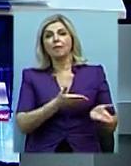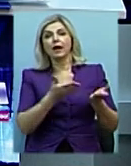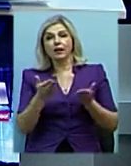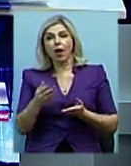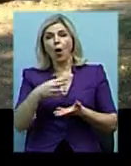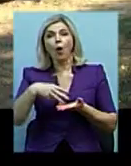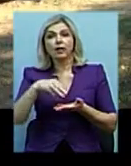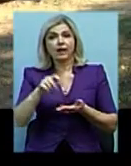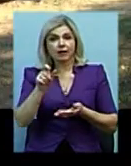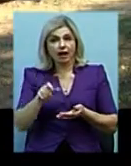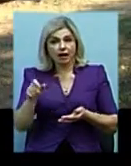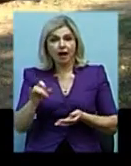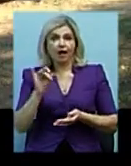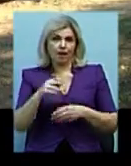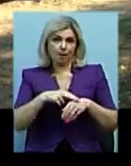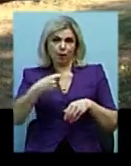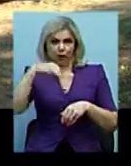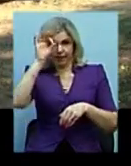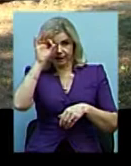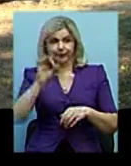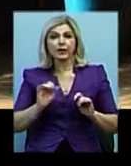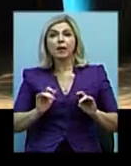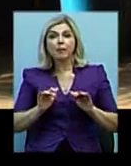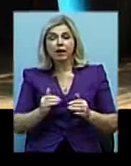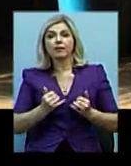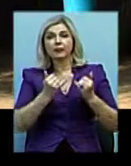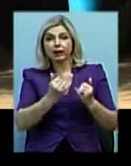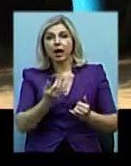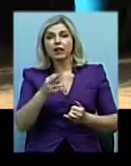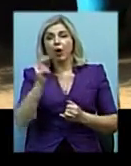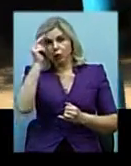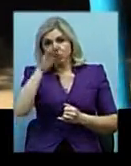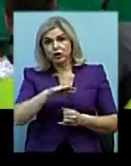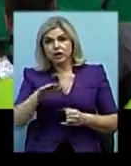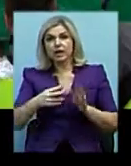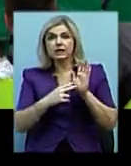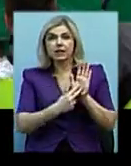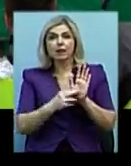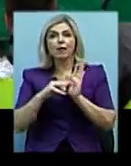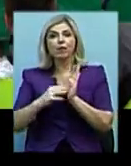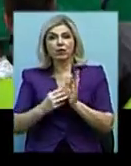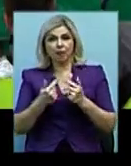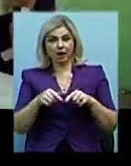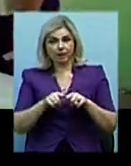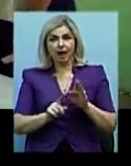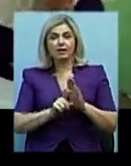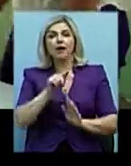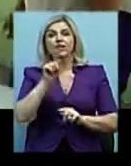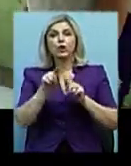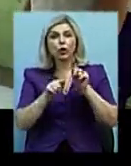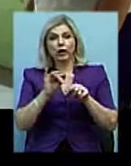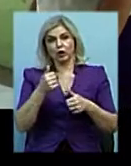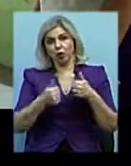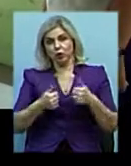поліцейського. Захід влаштували для учнів 7-8 класів. Розпочали з вікторин та конкурсів. За кожну правильну